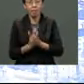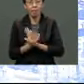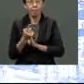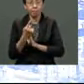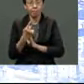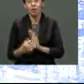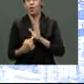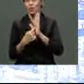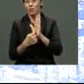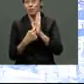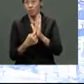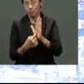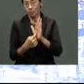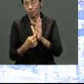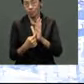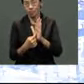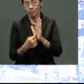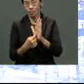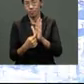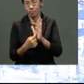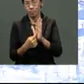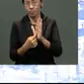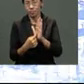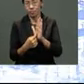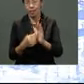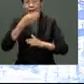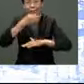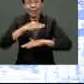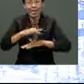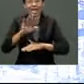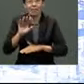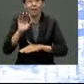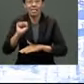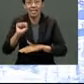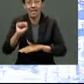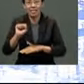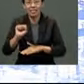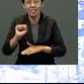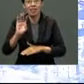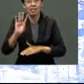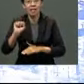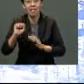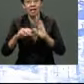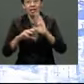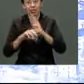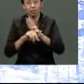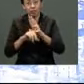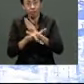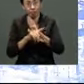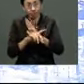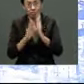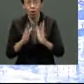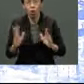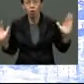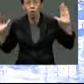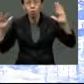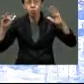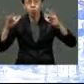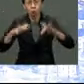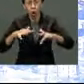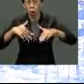ณีของทางชายหาดบางแสนซึ่งเป็นชายหาดที่ตอนนี้คนนิยมไปแล้วก็